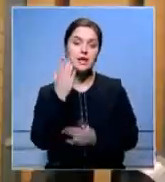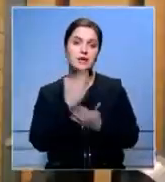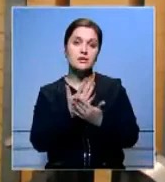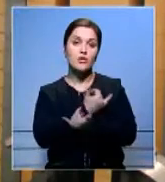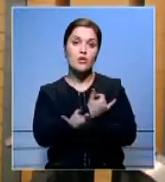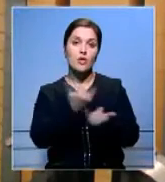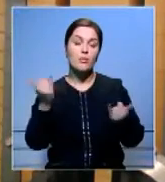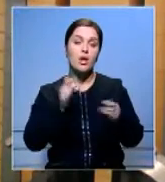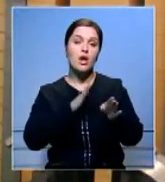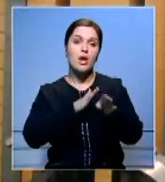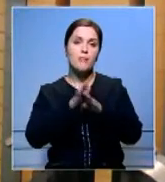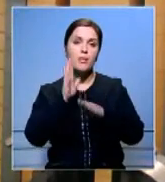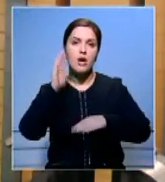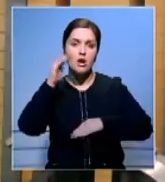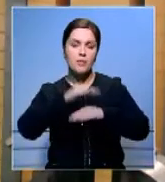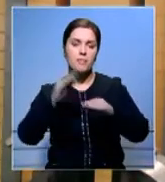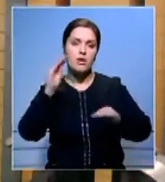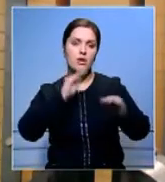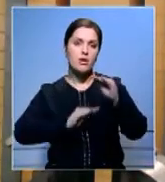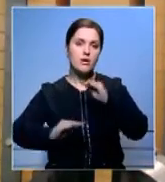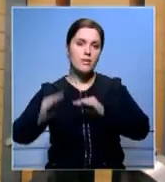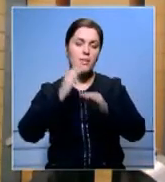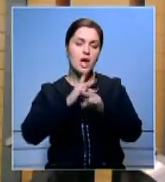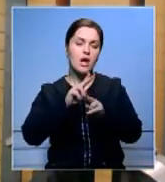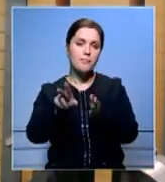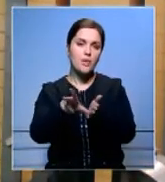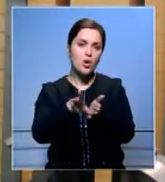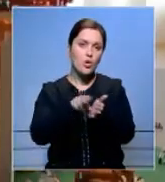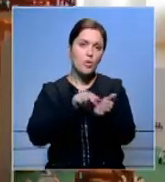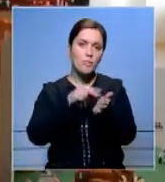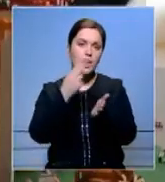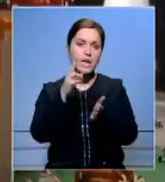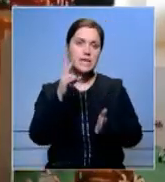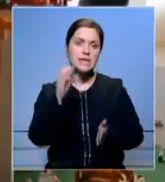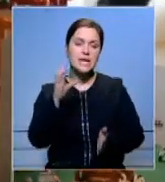день дети из конструктора собирали миниатюрную копию Кнессета.